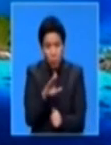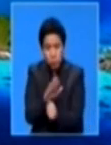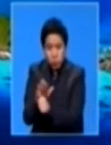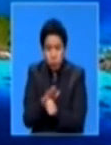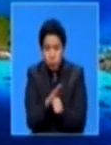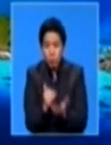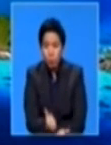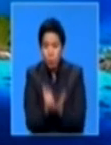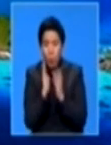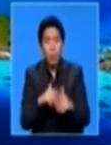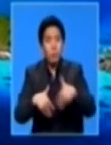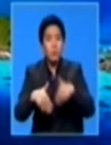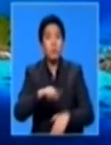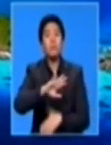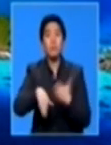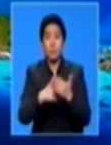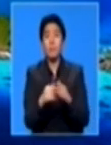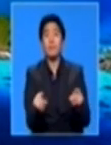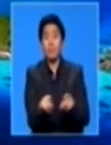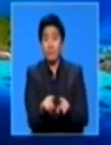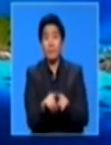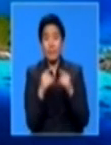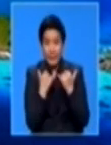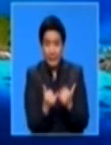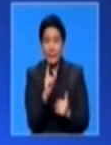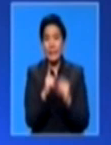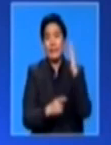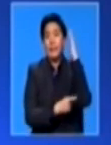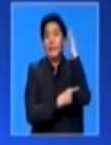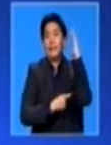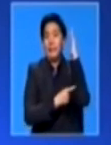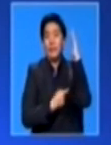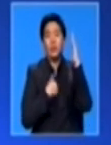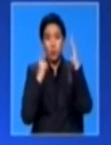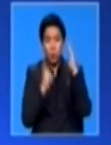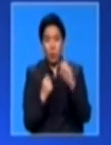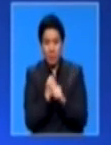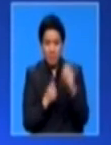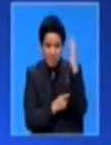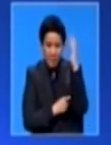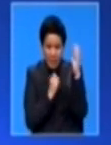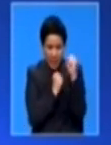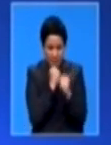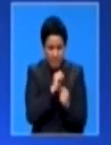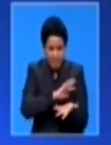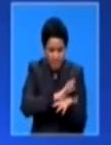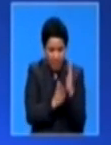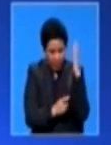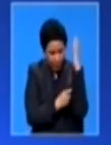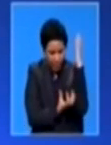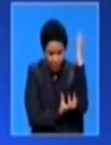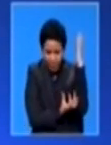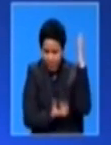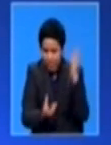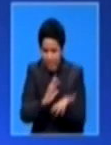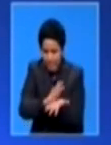ร่วมกันด้วยเพราะเราเป็นประชารัฐนะครับในส่วนของยางพาราเราก็ต้องเร่งการผลิตแปรรูปให้ได้โดยเร็วนะครับไม่ว่าจะเป็